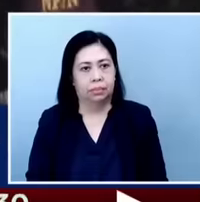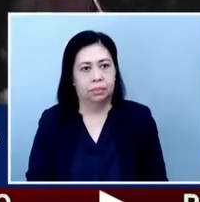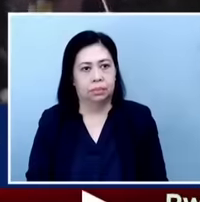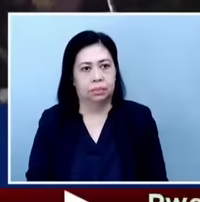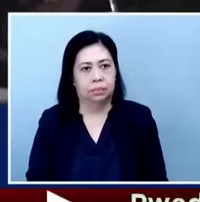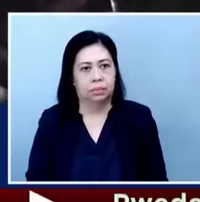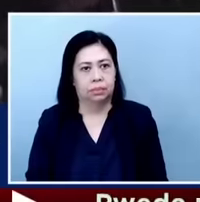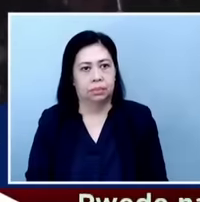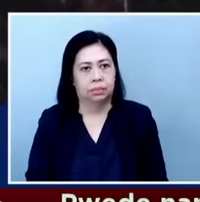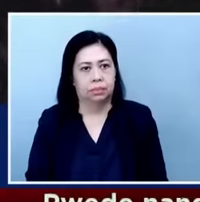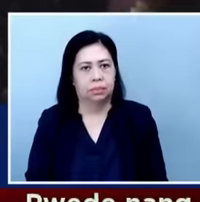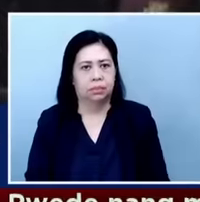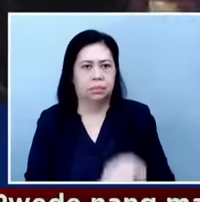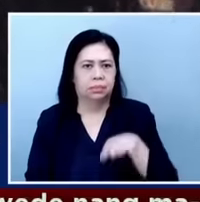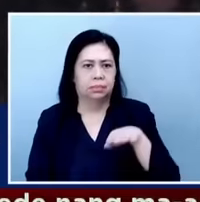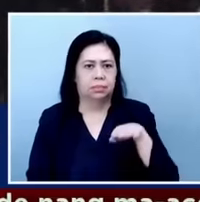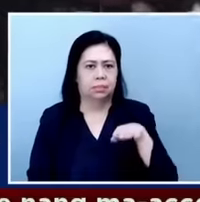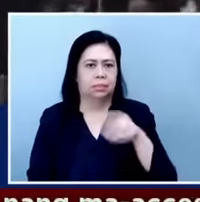Ay, umatras na naman.